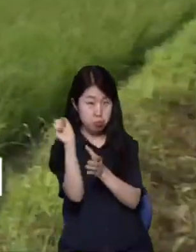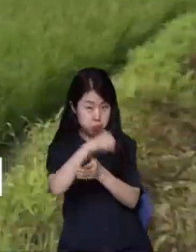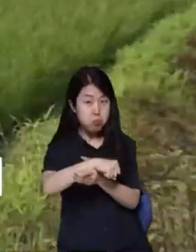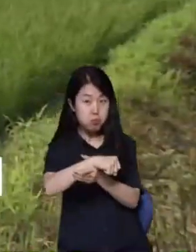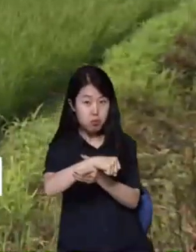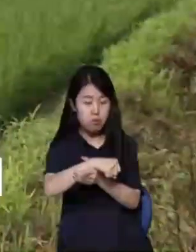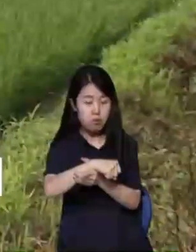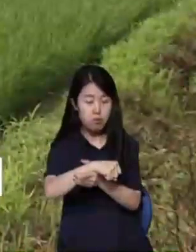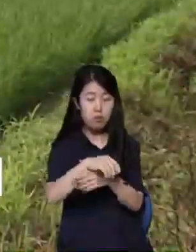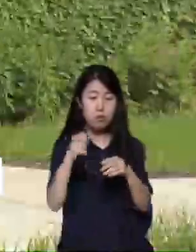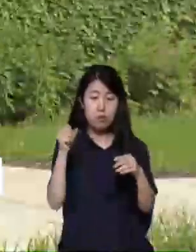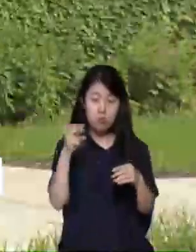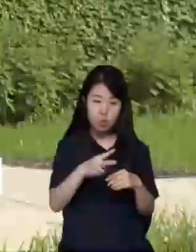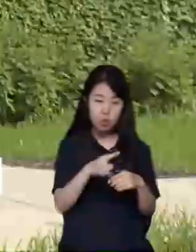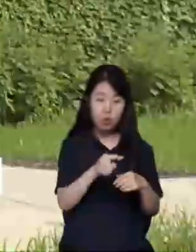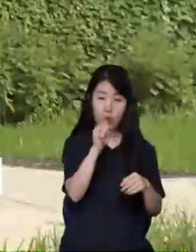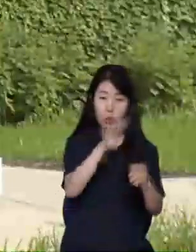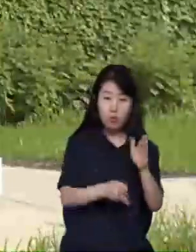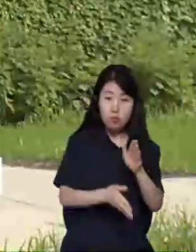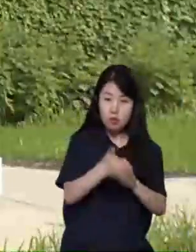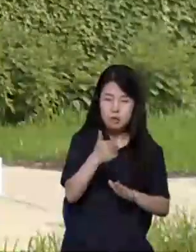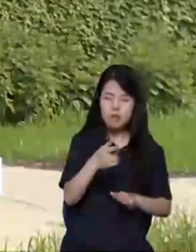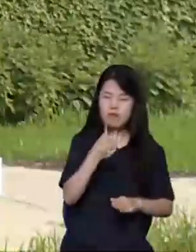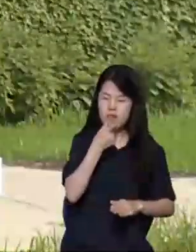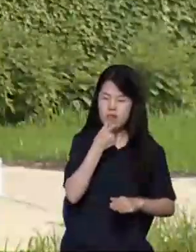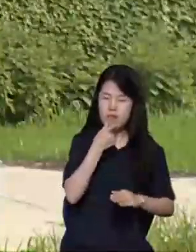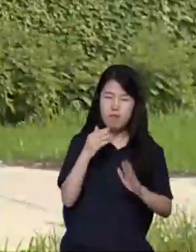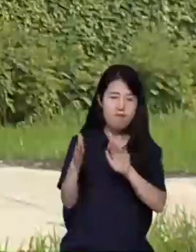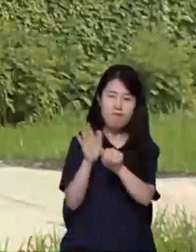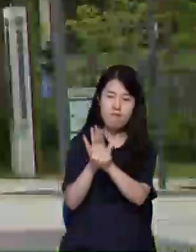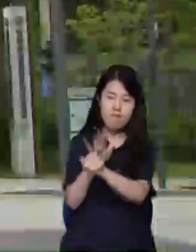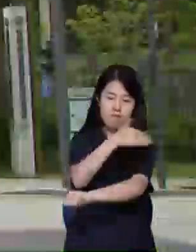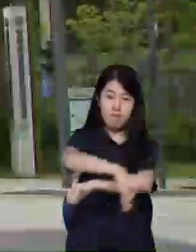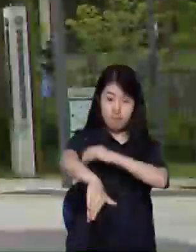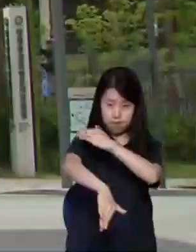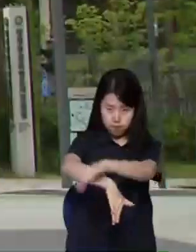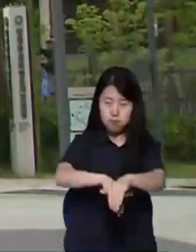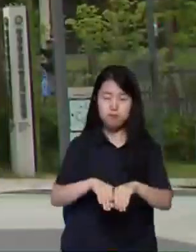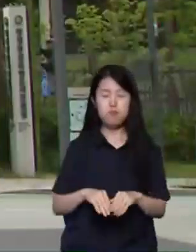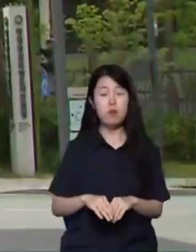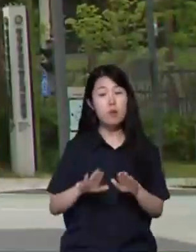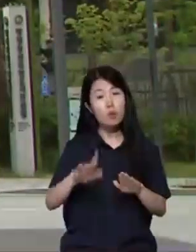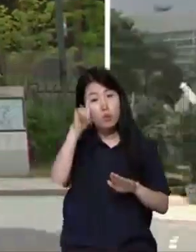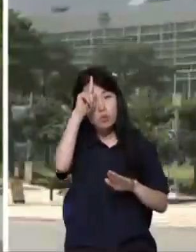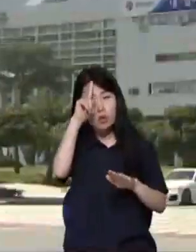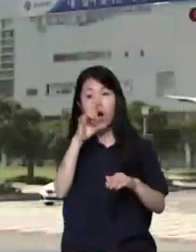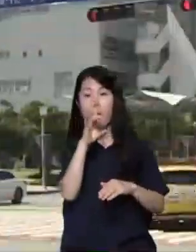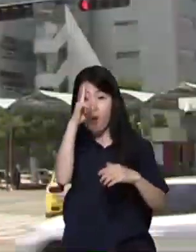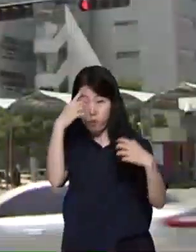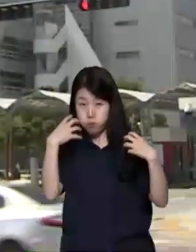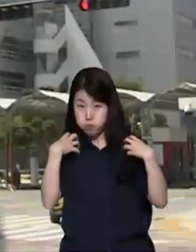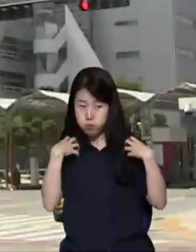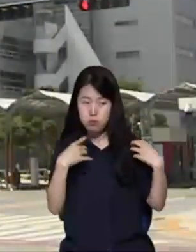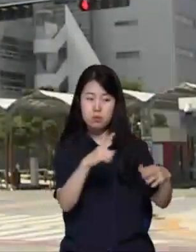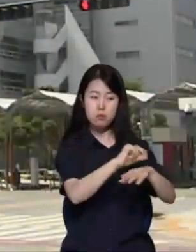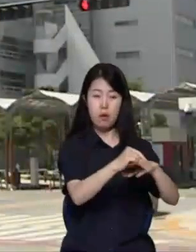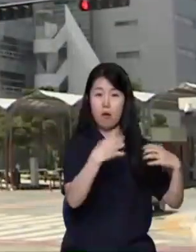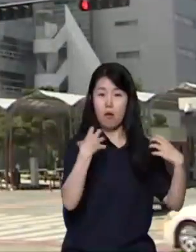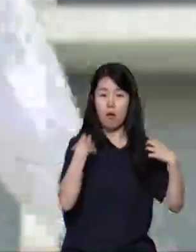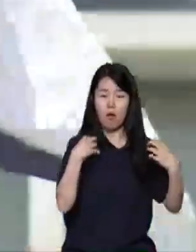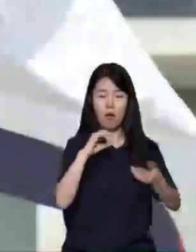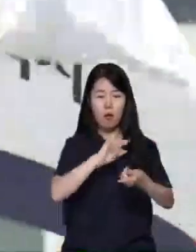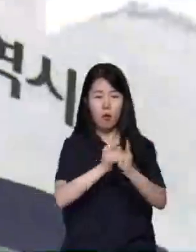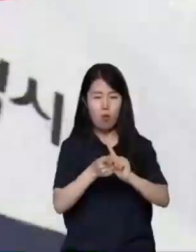이해 반발의 협조하지 않겠다는 광주시 중앙정부와 지방정부 간 갈등이 커지지 않을까